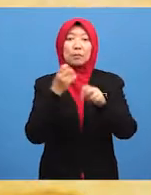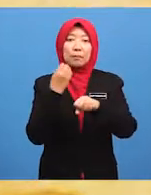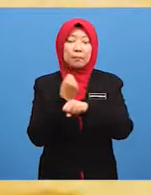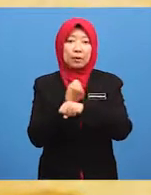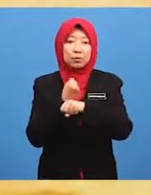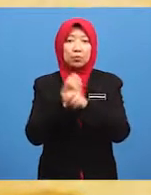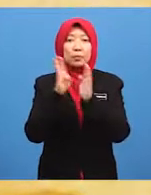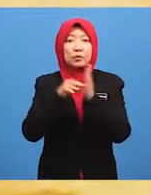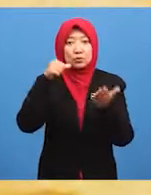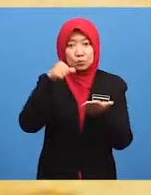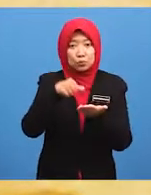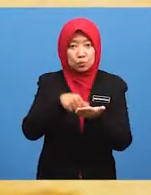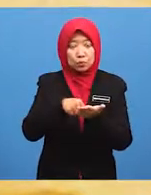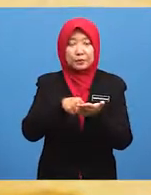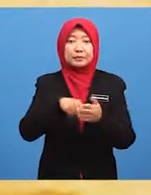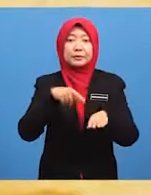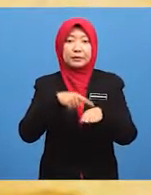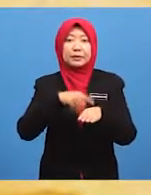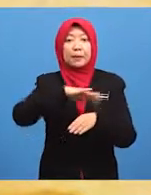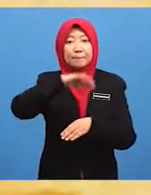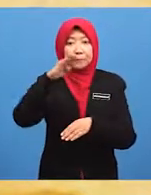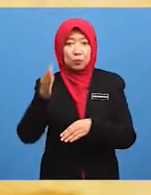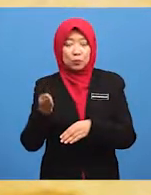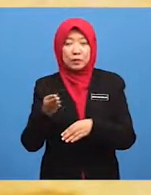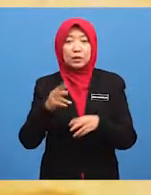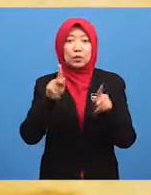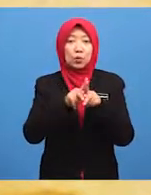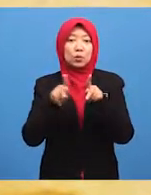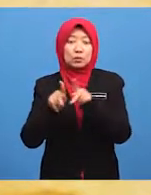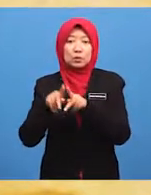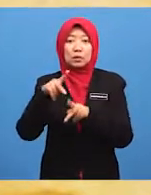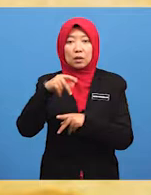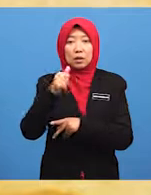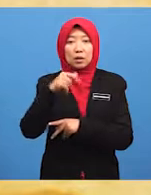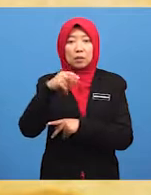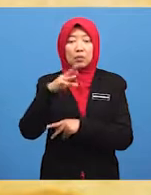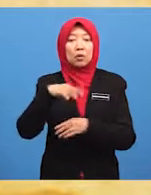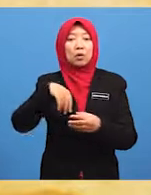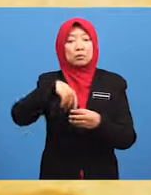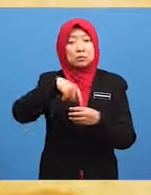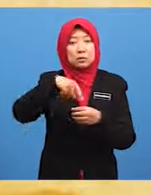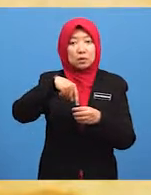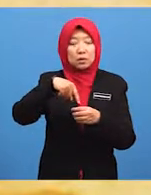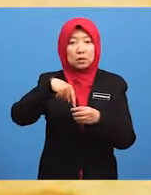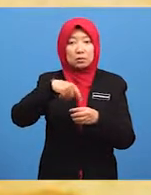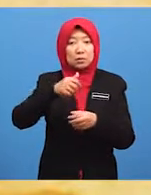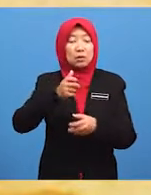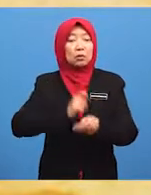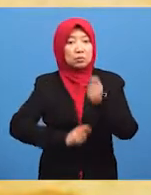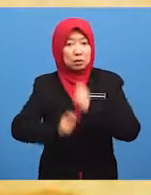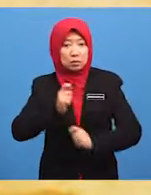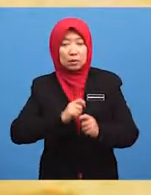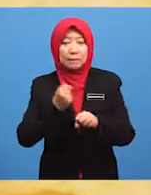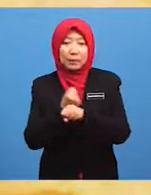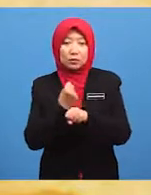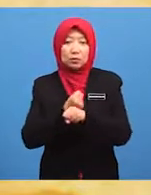bersurat seperti di Kedukan Bukit, Kota Kapur, Telaga Batu dan Talang Tua di Sumatera bertarikh